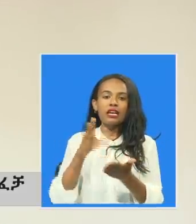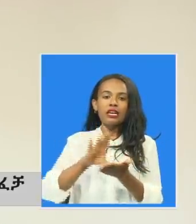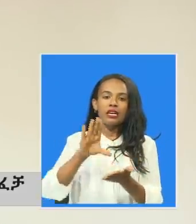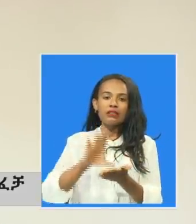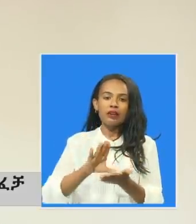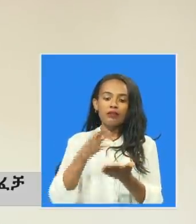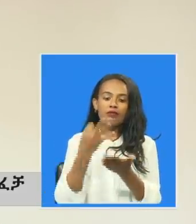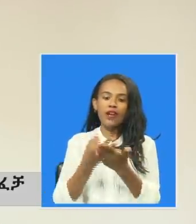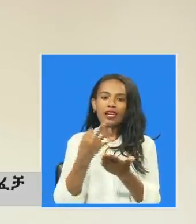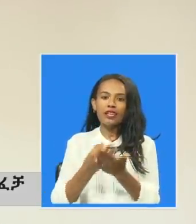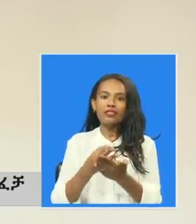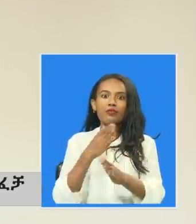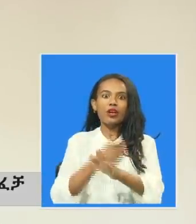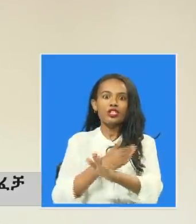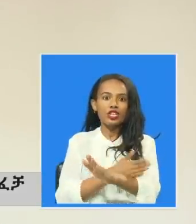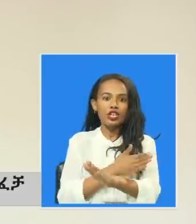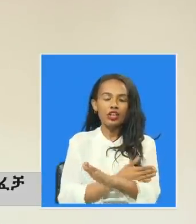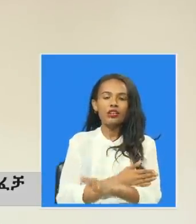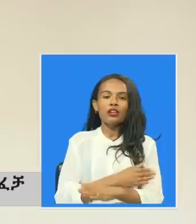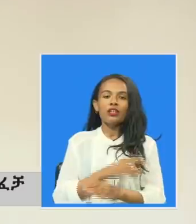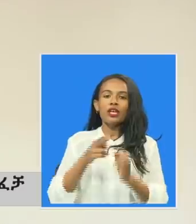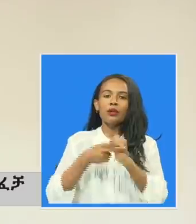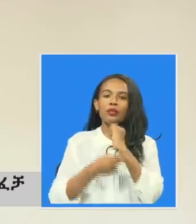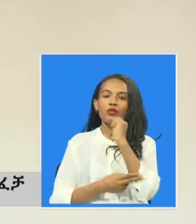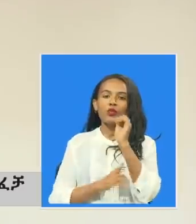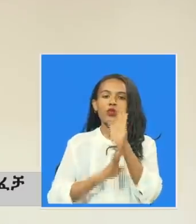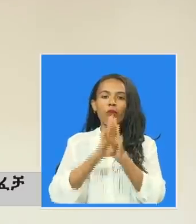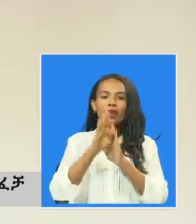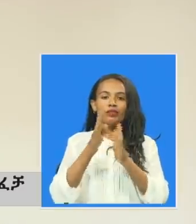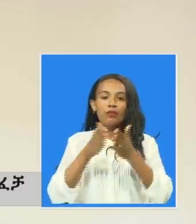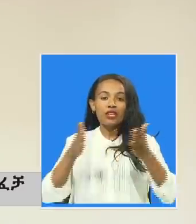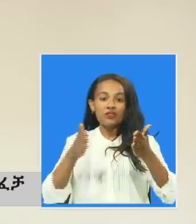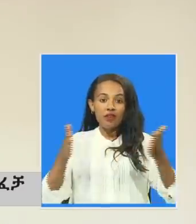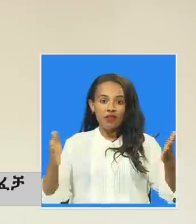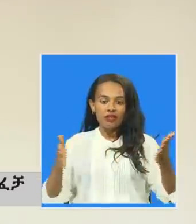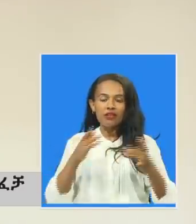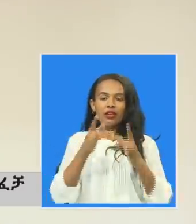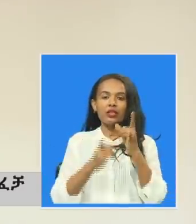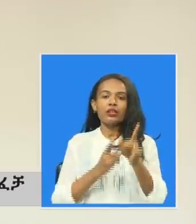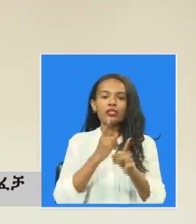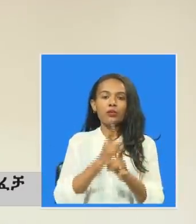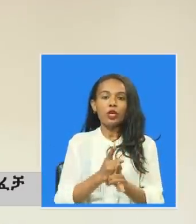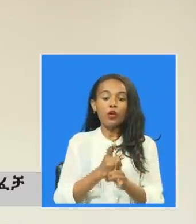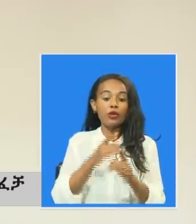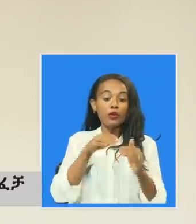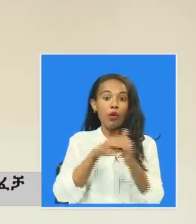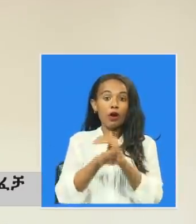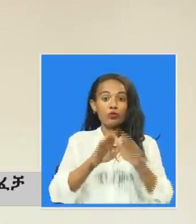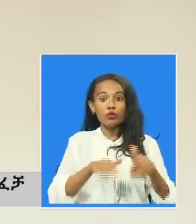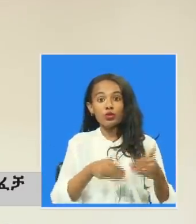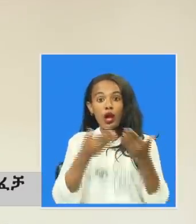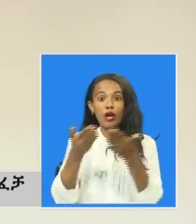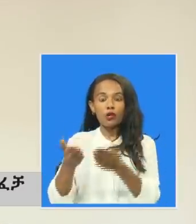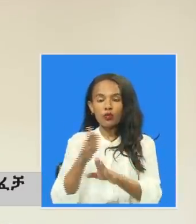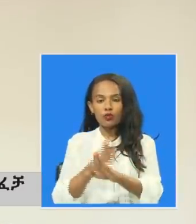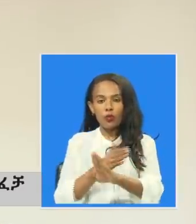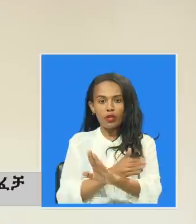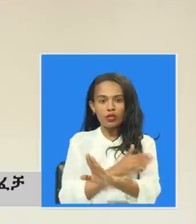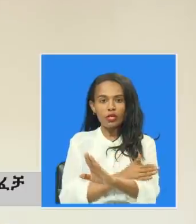አቅርቦት ማሻሻል፣ የመስኖ ልማትን በማስፋፋትና የዘመናዊ ግብዓቶችን አቅርቦት